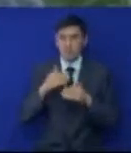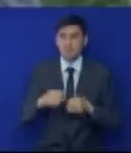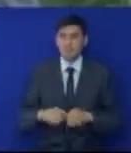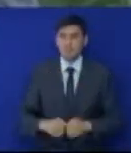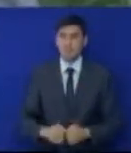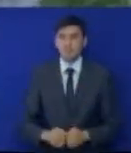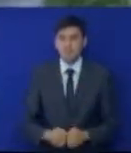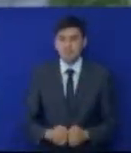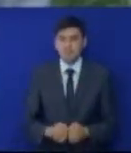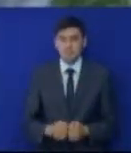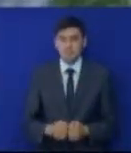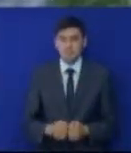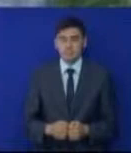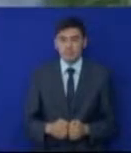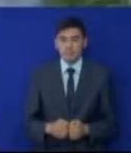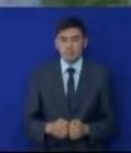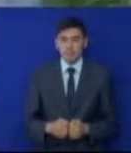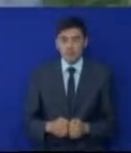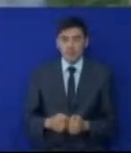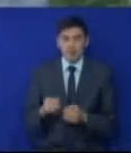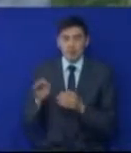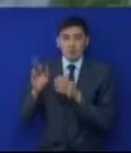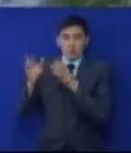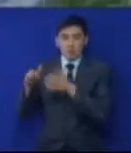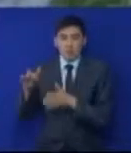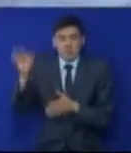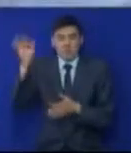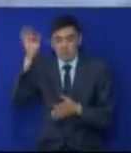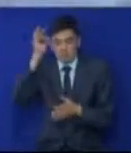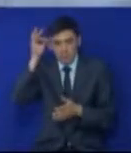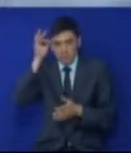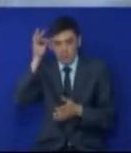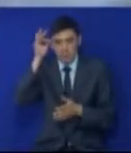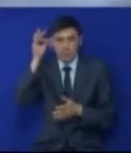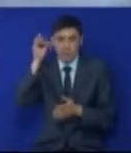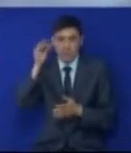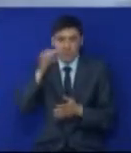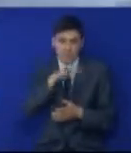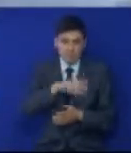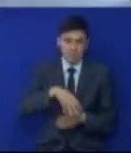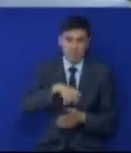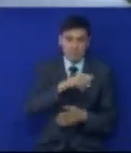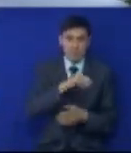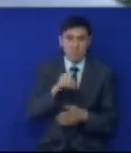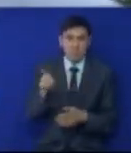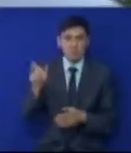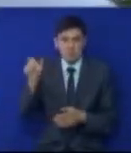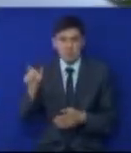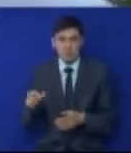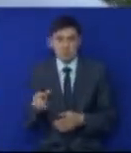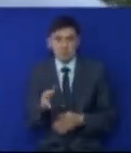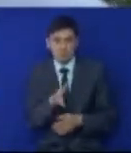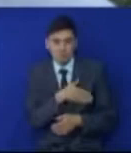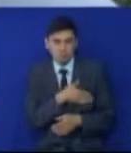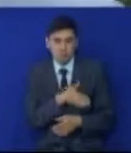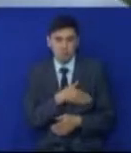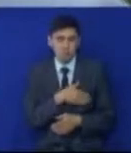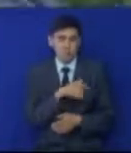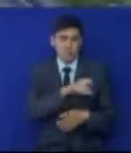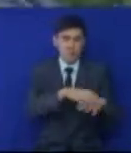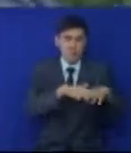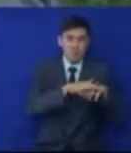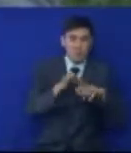осыны есінде бар екен, осындай азамат болған екен, іскер мен, адамгершілік мен, халқың есінде бар